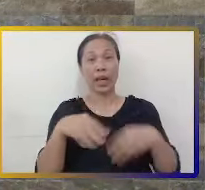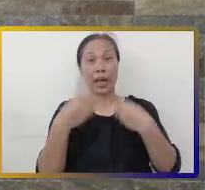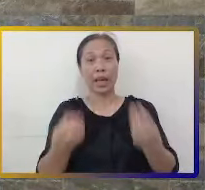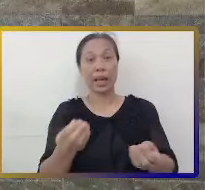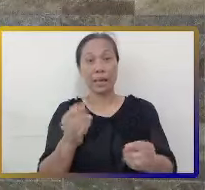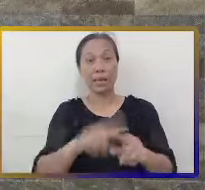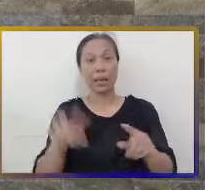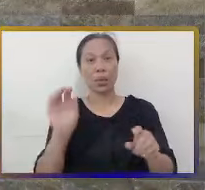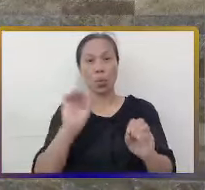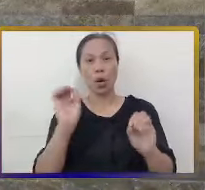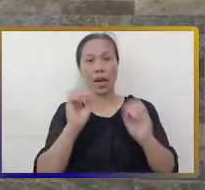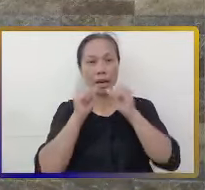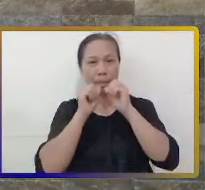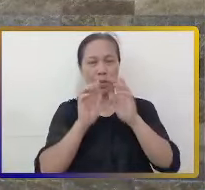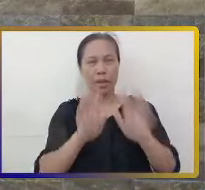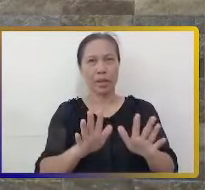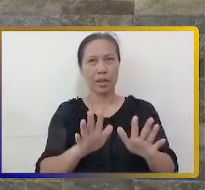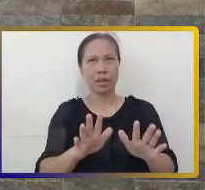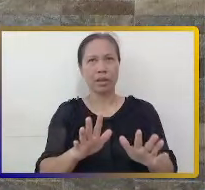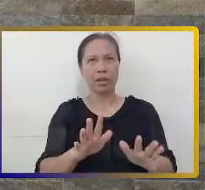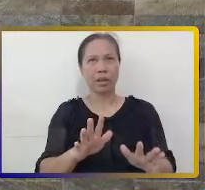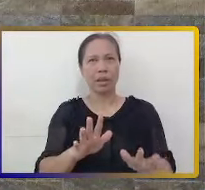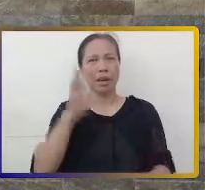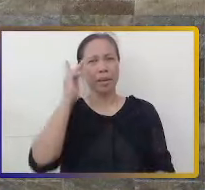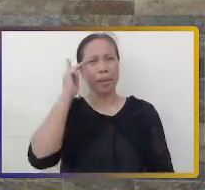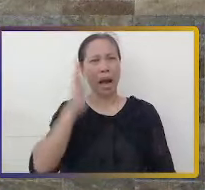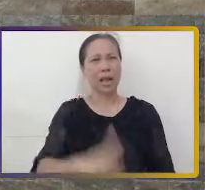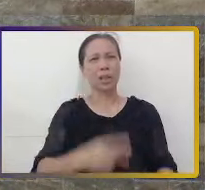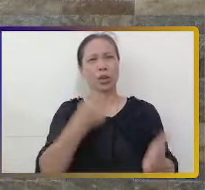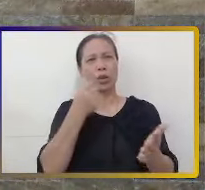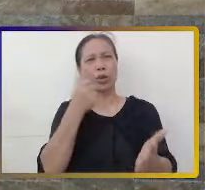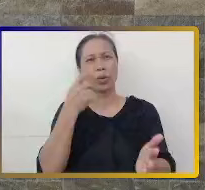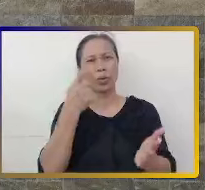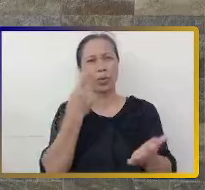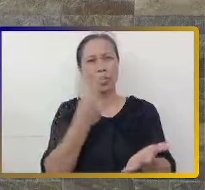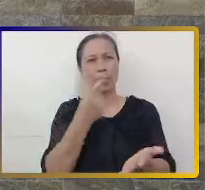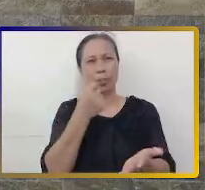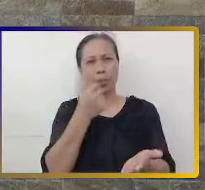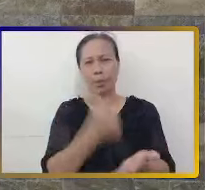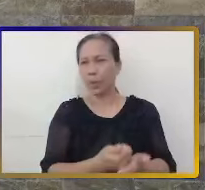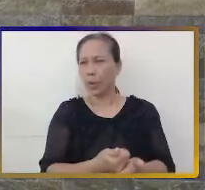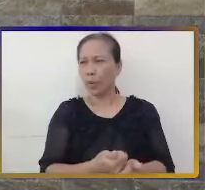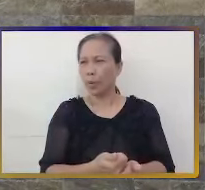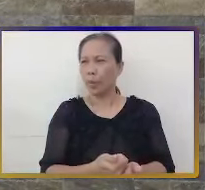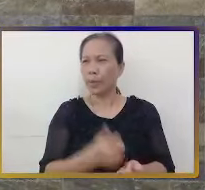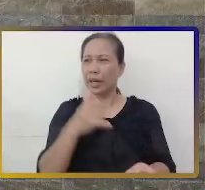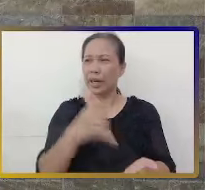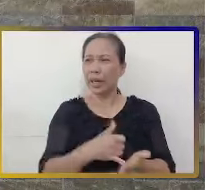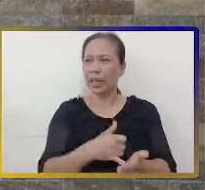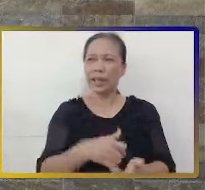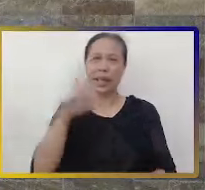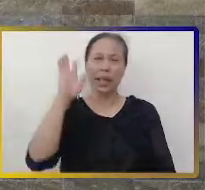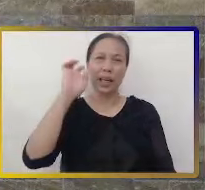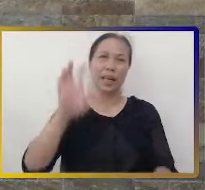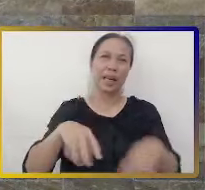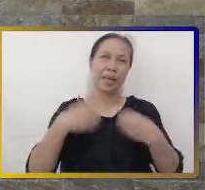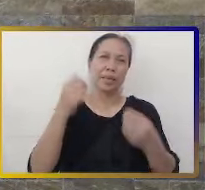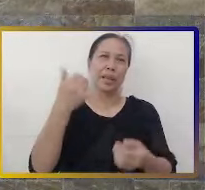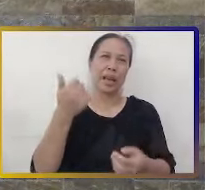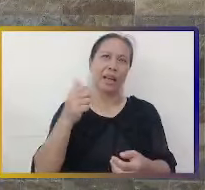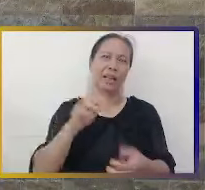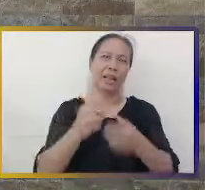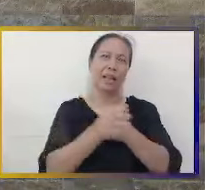it ak sarili kaptid ako nagbibigay more than myan giving I'm Giving my i'm giving my love